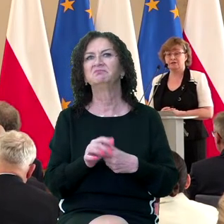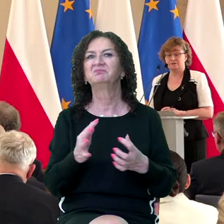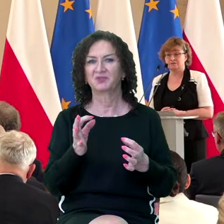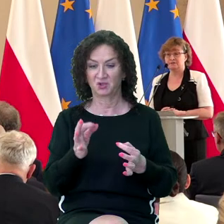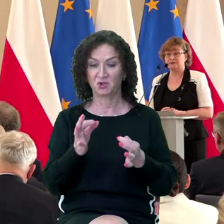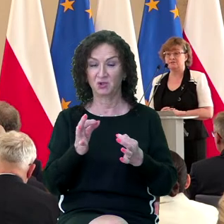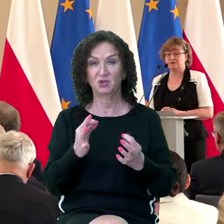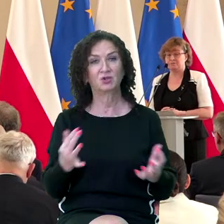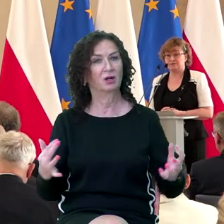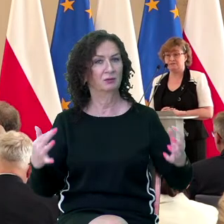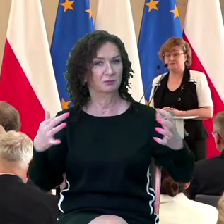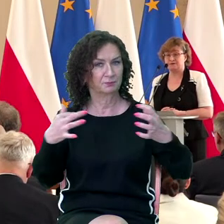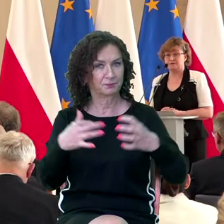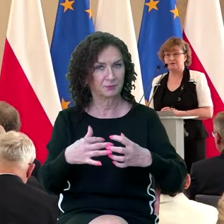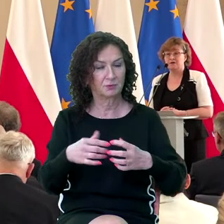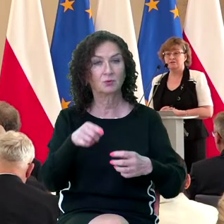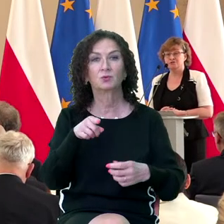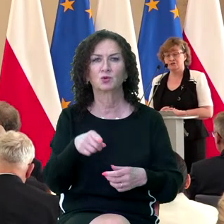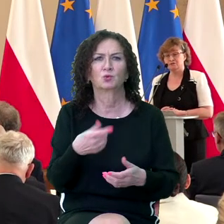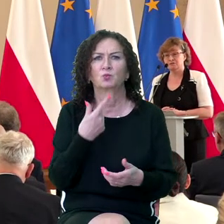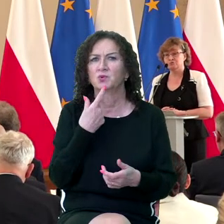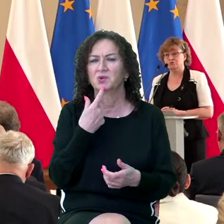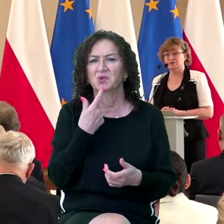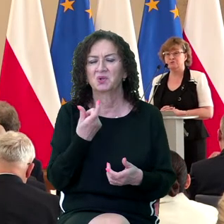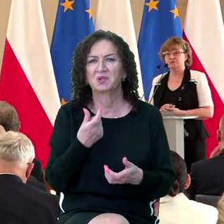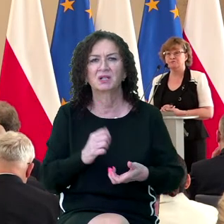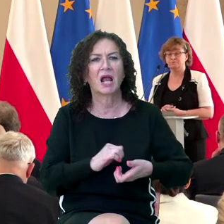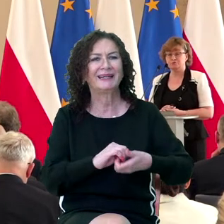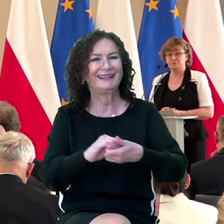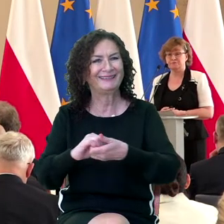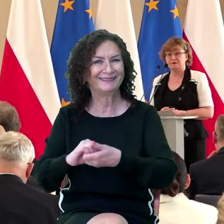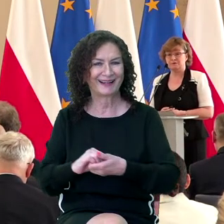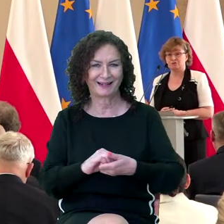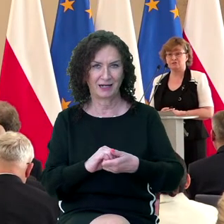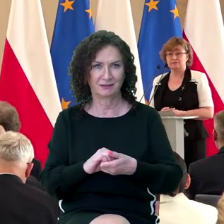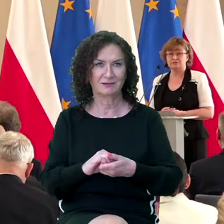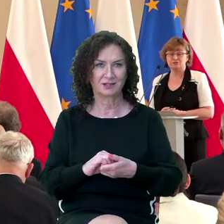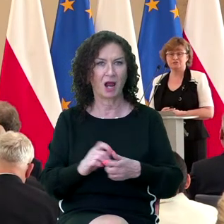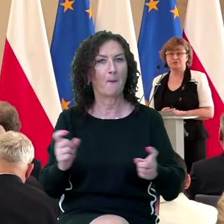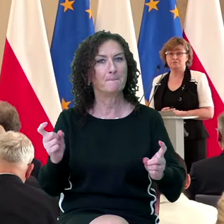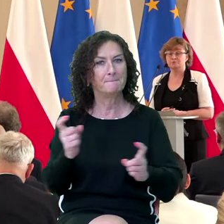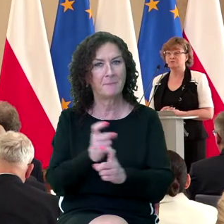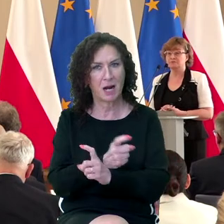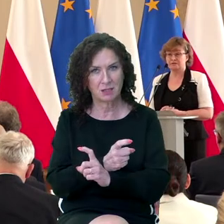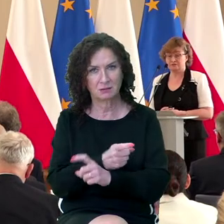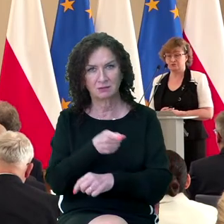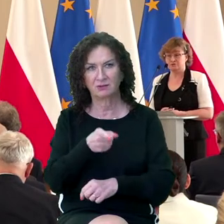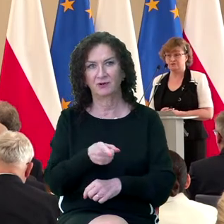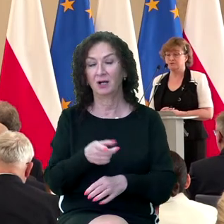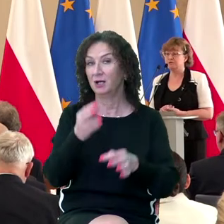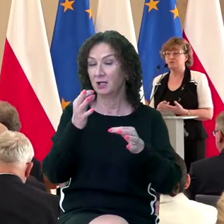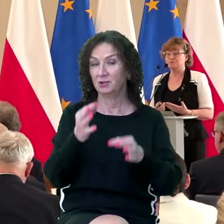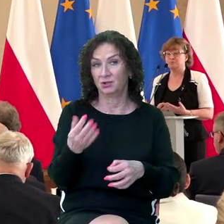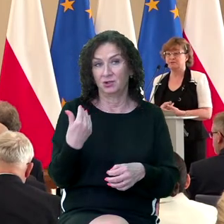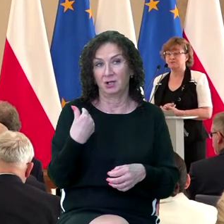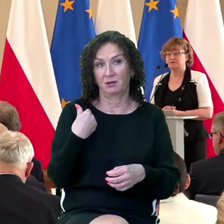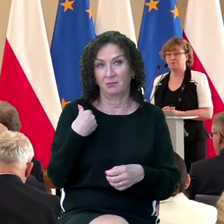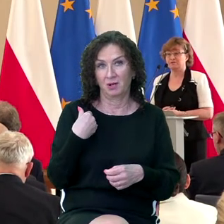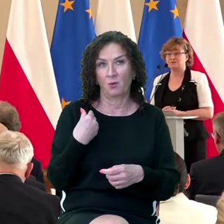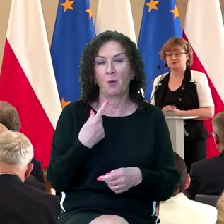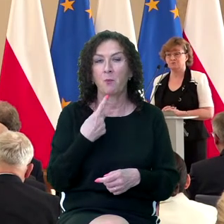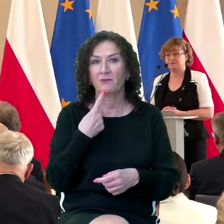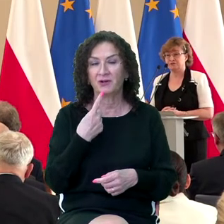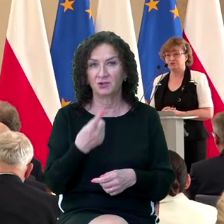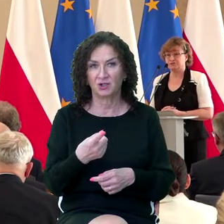ta integracja państwa. Dzisiaj też już ta myśl wybrzmiewała, że nasze dzieje były tragiczne. Nie mieliśmy państwa